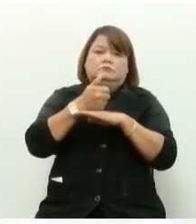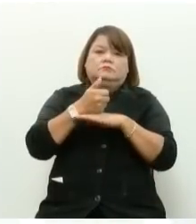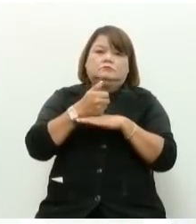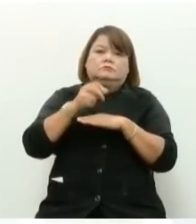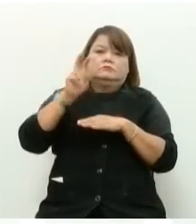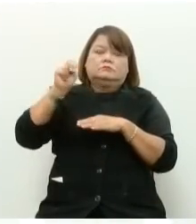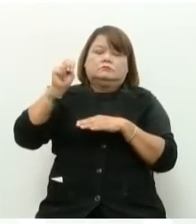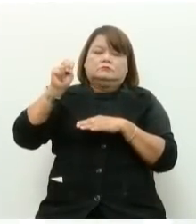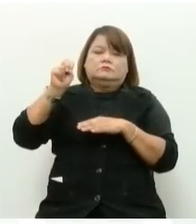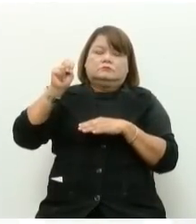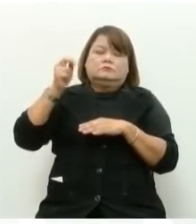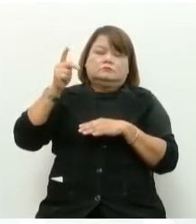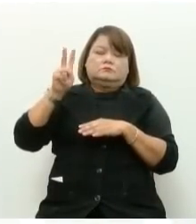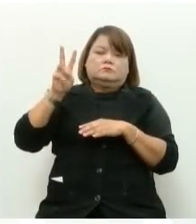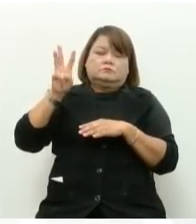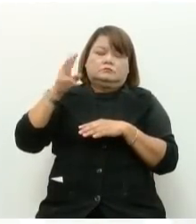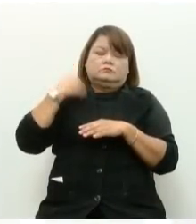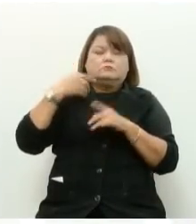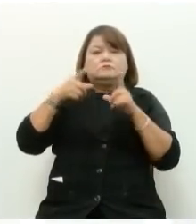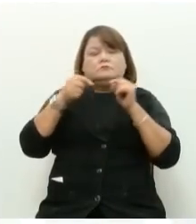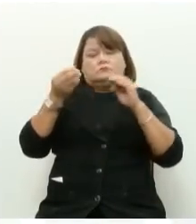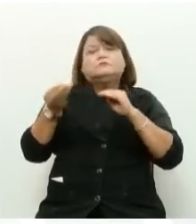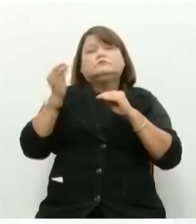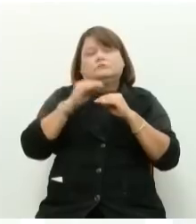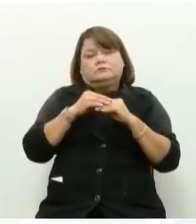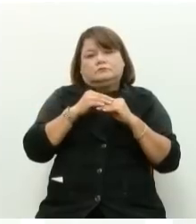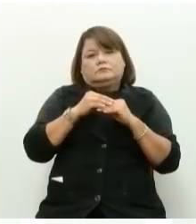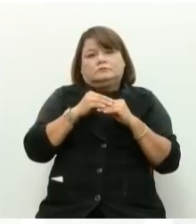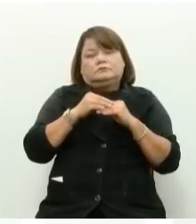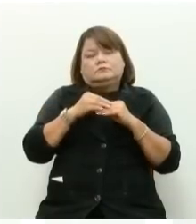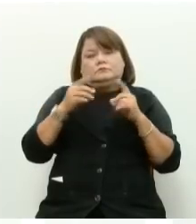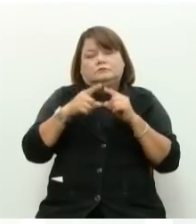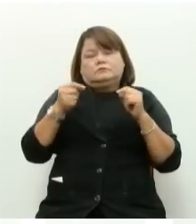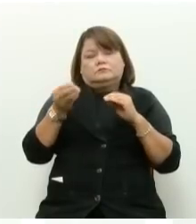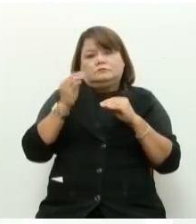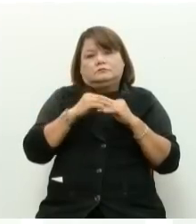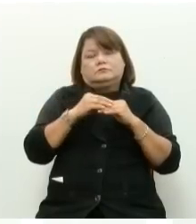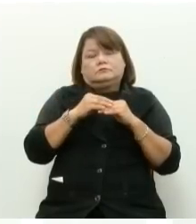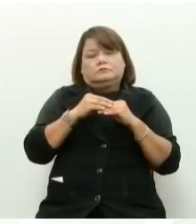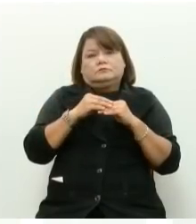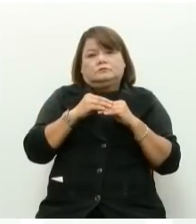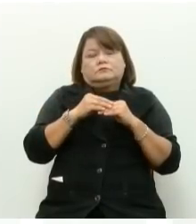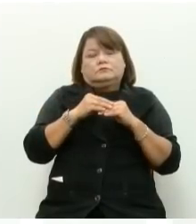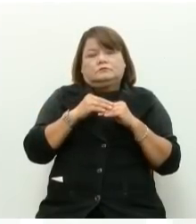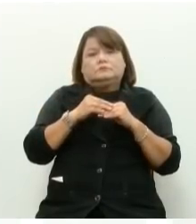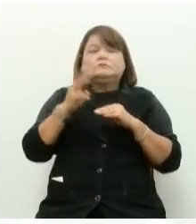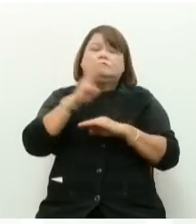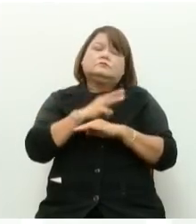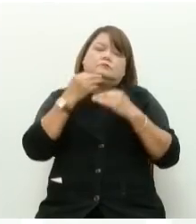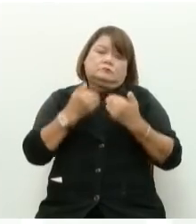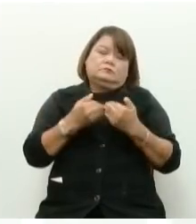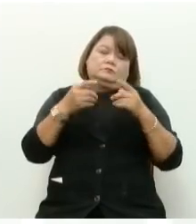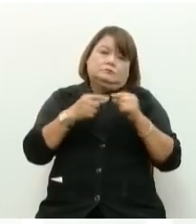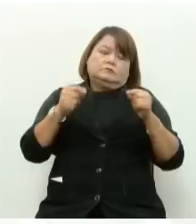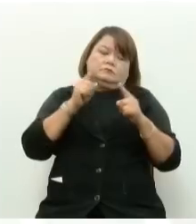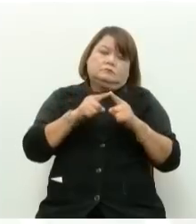นิวานะคะว่าจะมีประเด็นเพิ่มเติมประเด็นใดบ้างขออนุญาตเรียนเชิญค่ะ สำหรับในวันนี้นะคะประเด็น